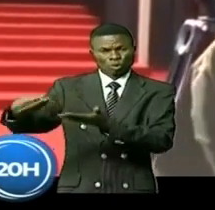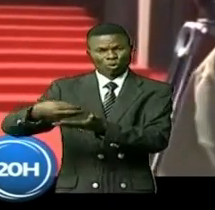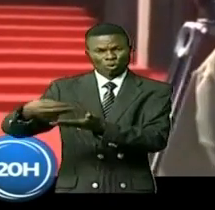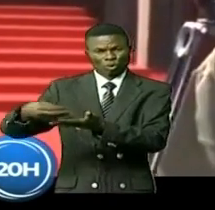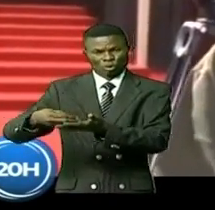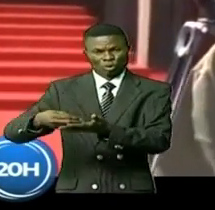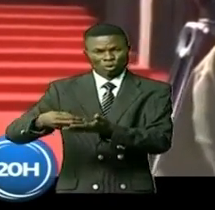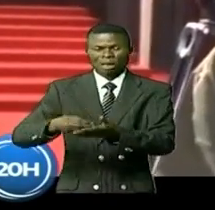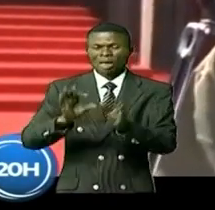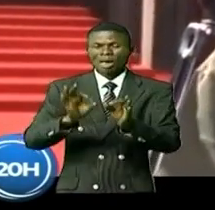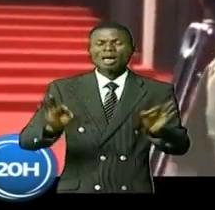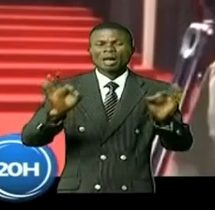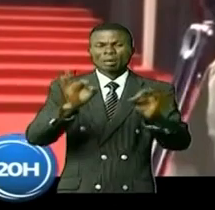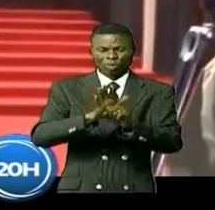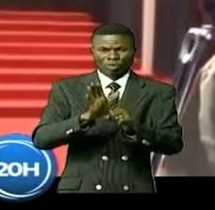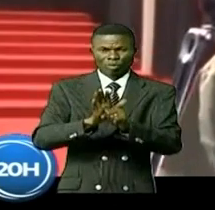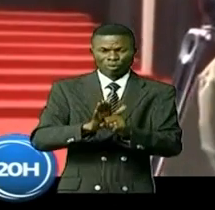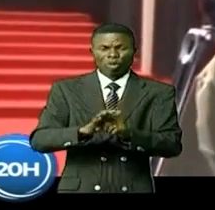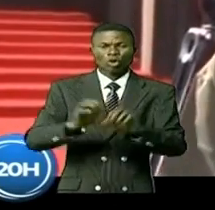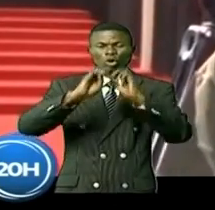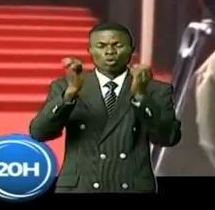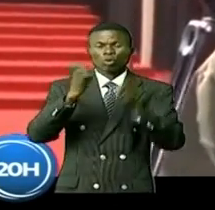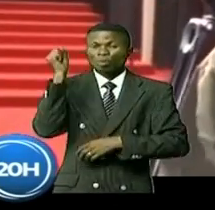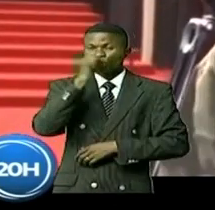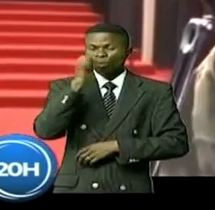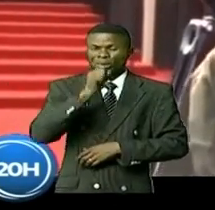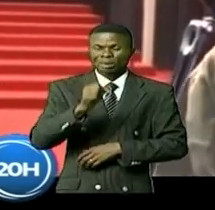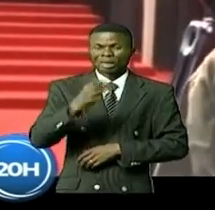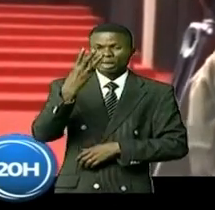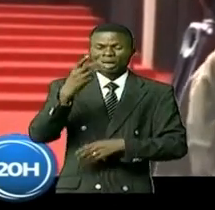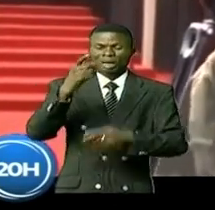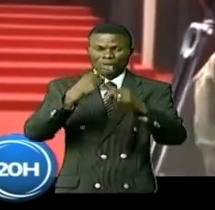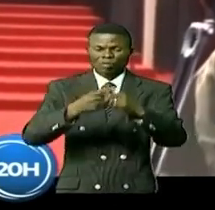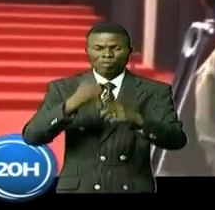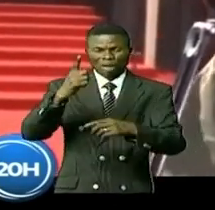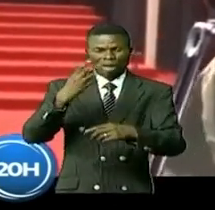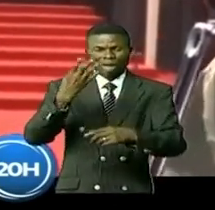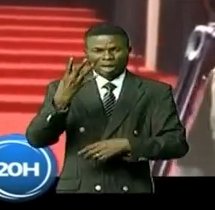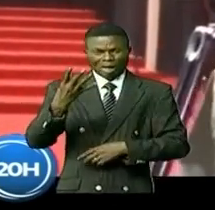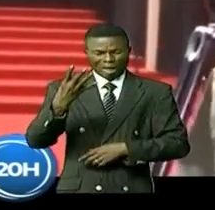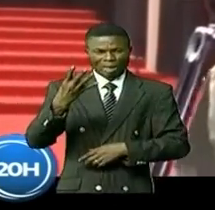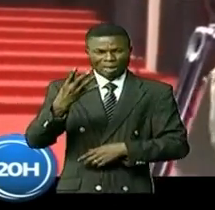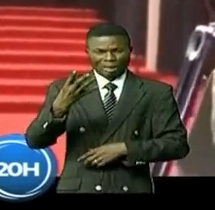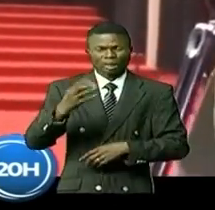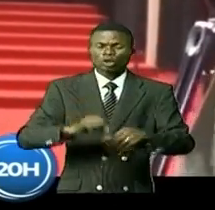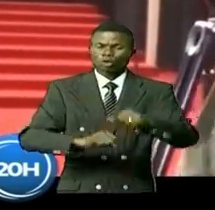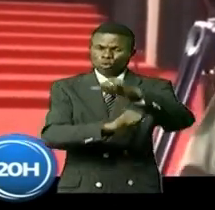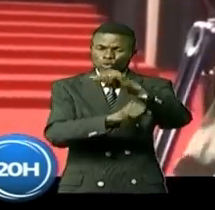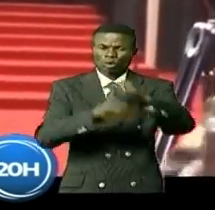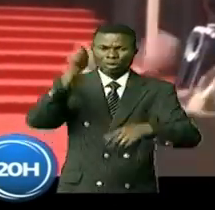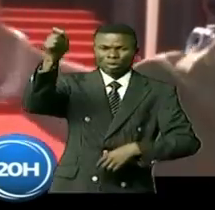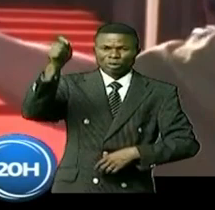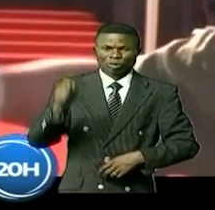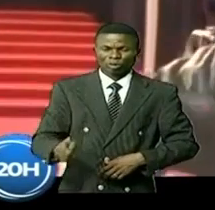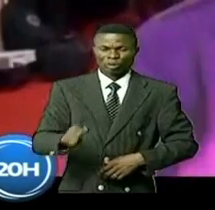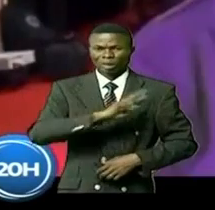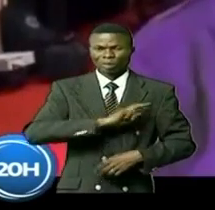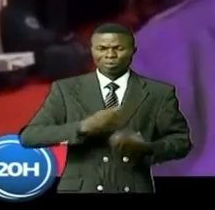plus qu'importante. Wenge Musica 4x4, bon chic, bon genre. Nous sommes derrière les